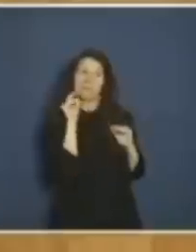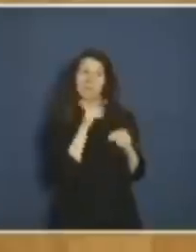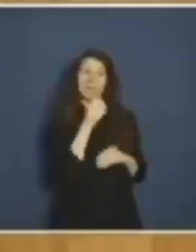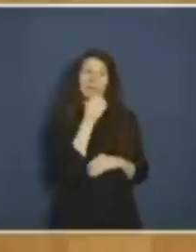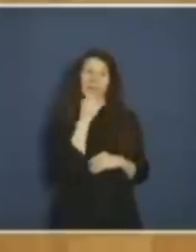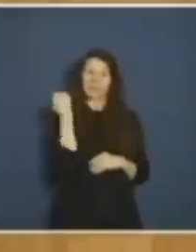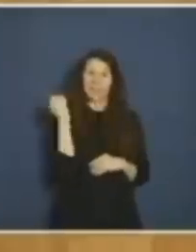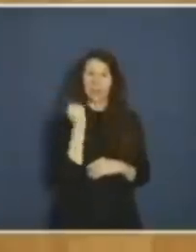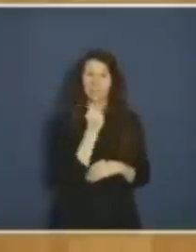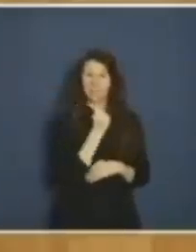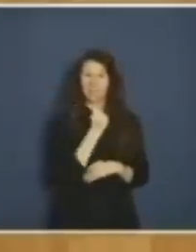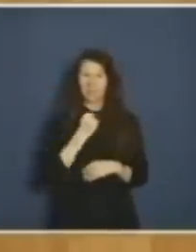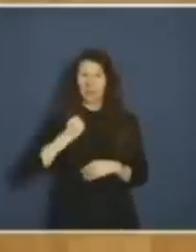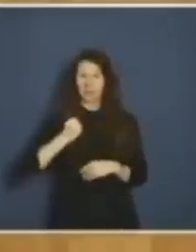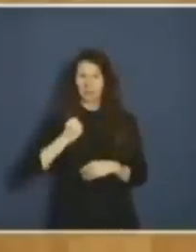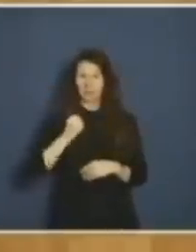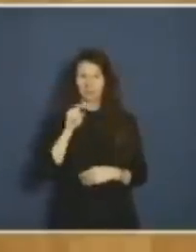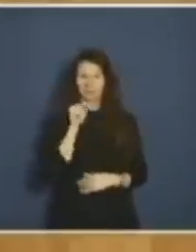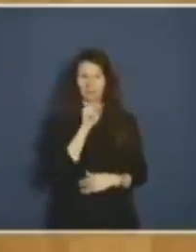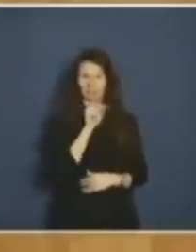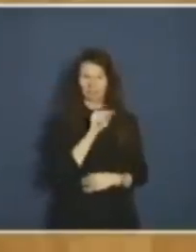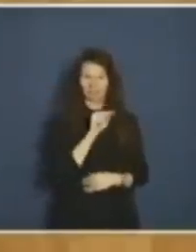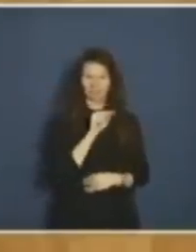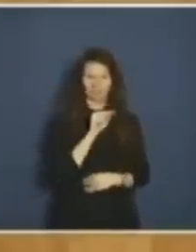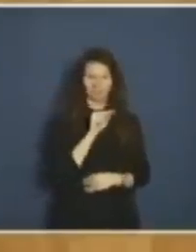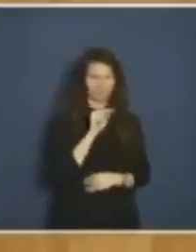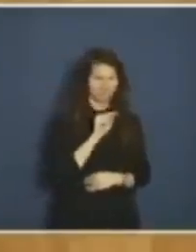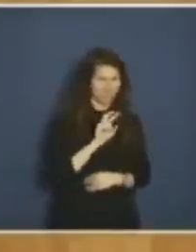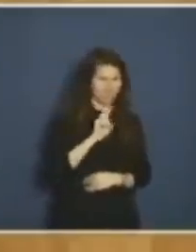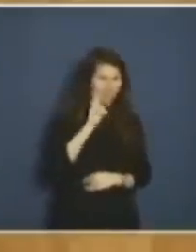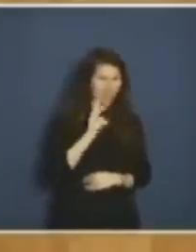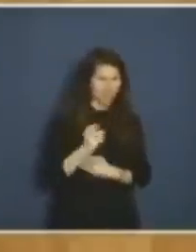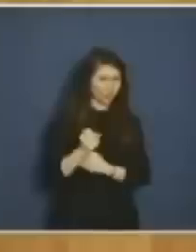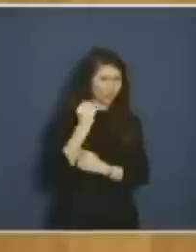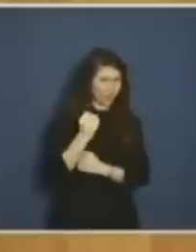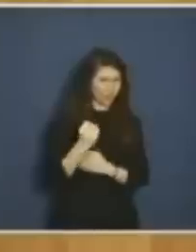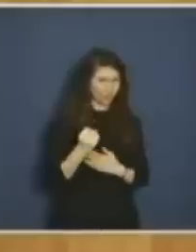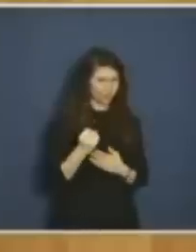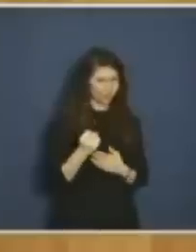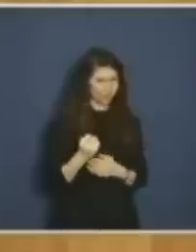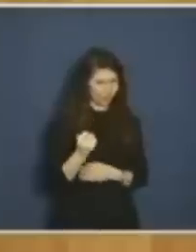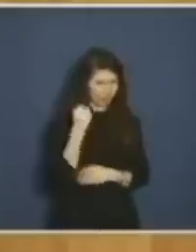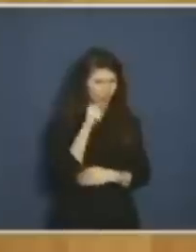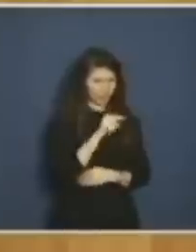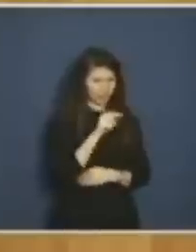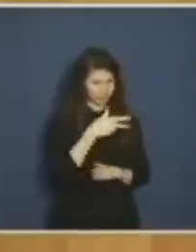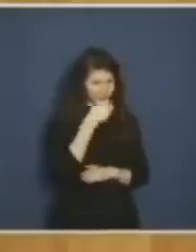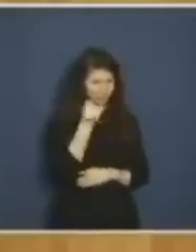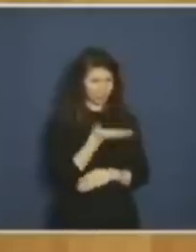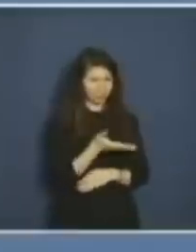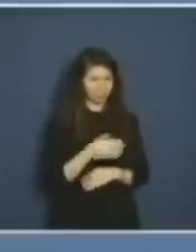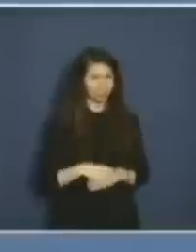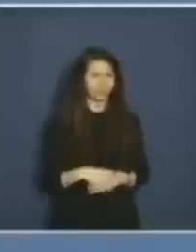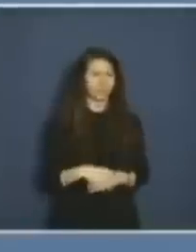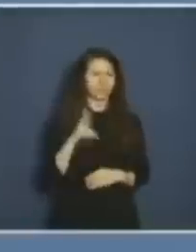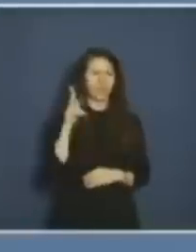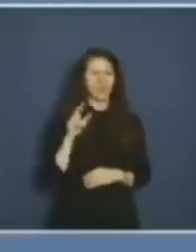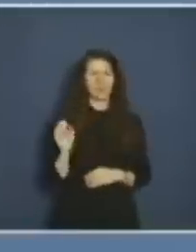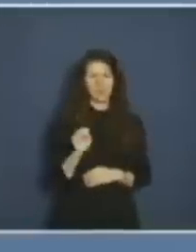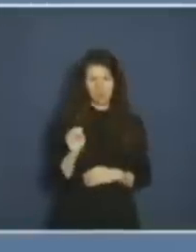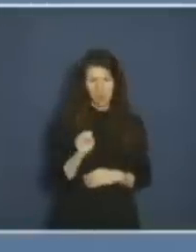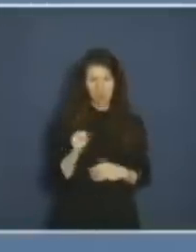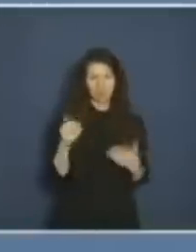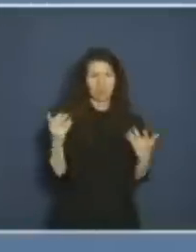Rechte gerade zweitstärkste Kraft in Holland geworden ist? Herr Savelberg, wir